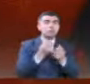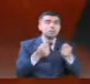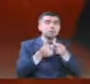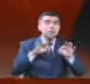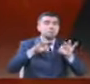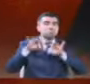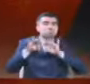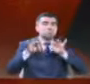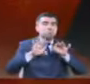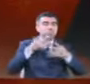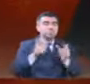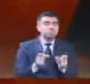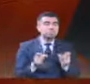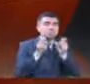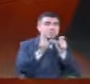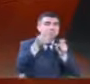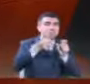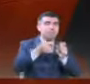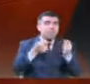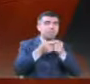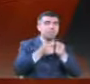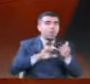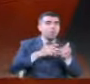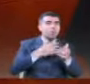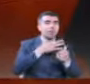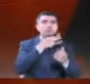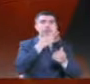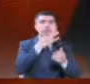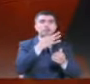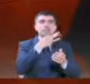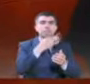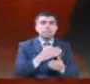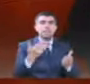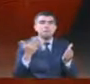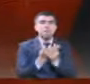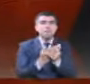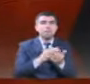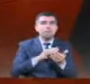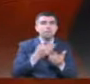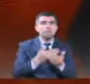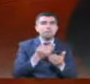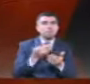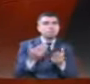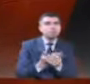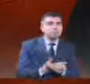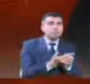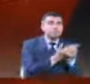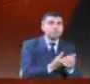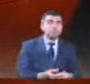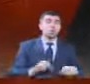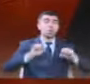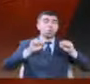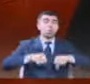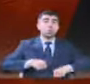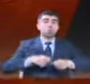المؤسسات التعاونيه لتساير التحولات وتبسيط الاجراءات المسطريه للتاسيس وتقويه الوسائل